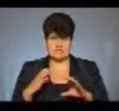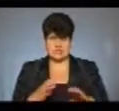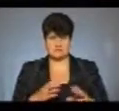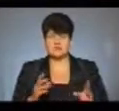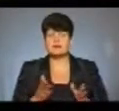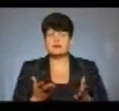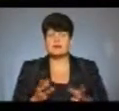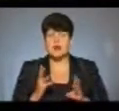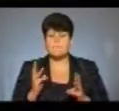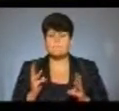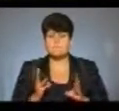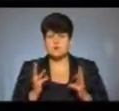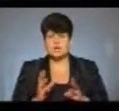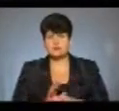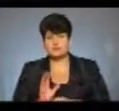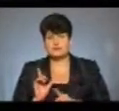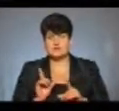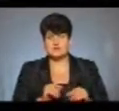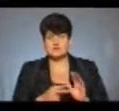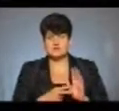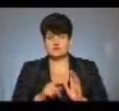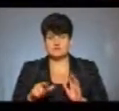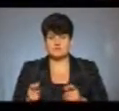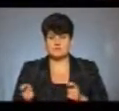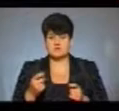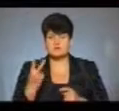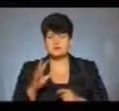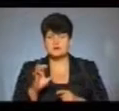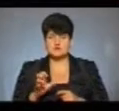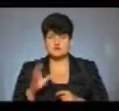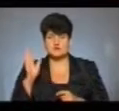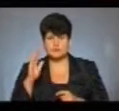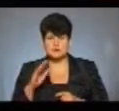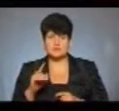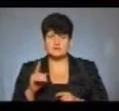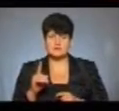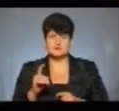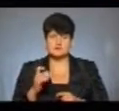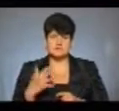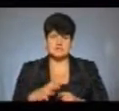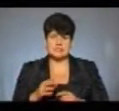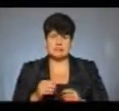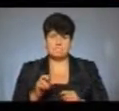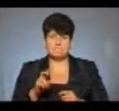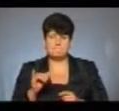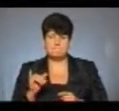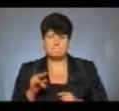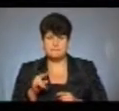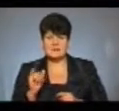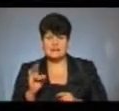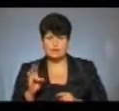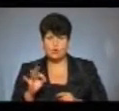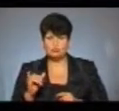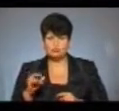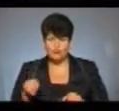пожежу відправляється 7 чоловік. Провозить вона 2500 води, 170 піноутворювача. Зараз я